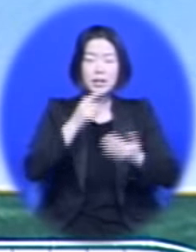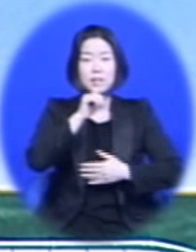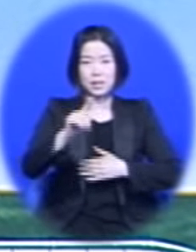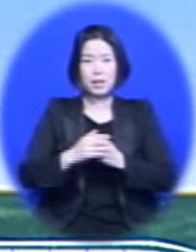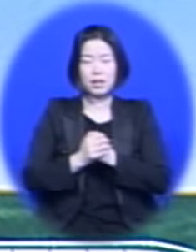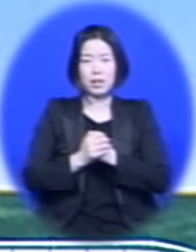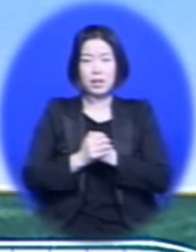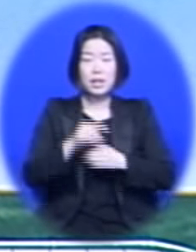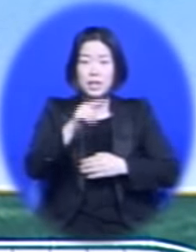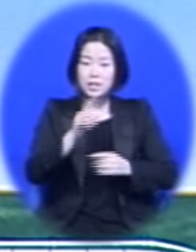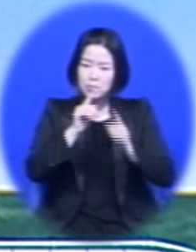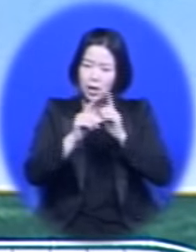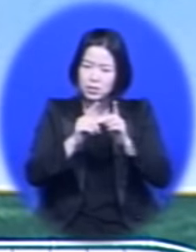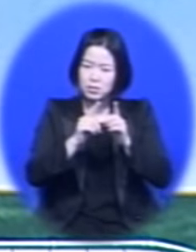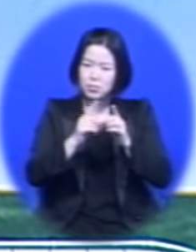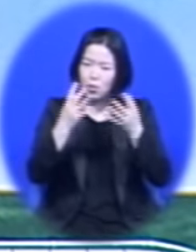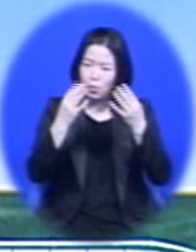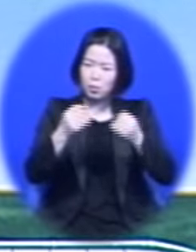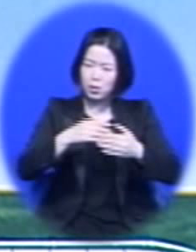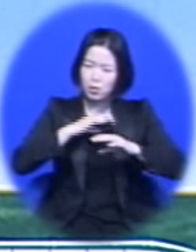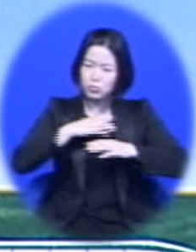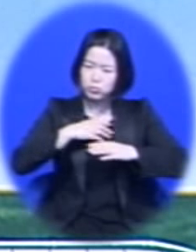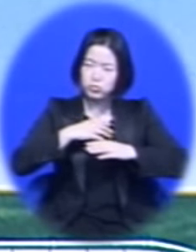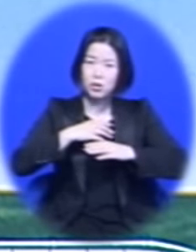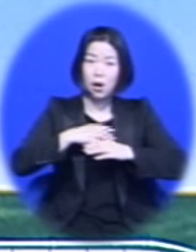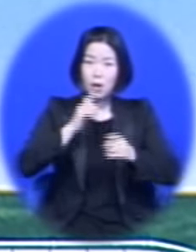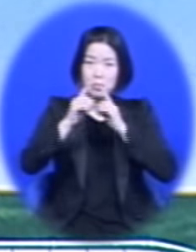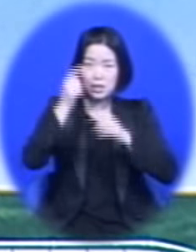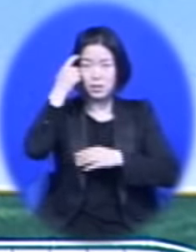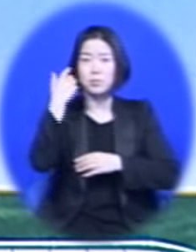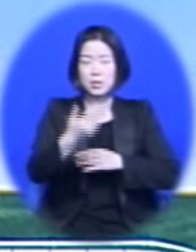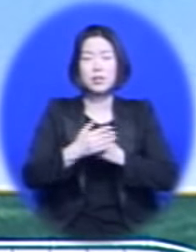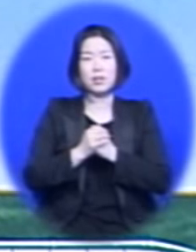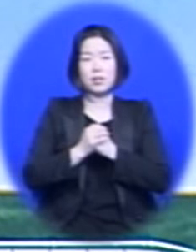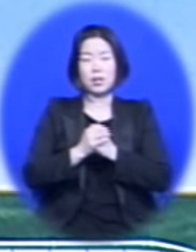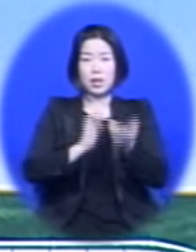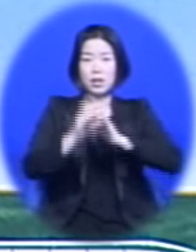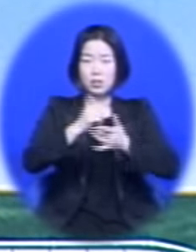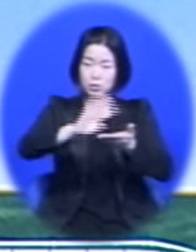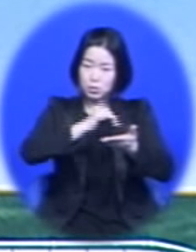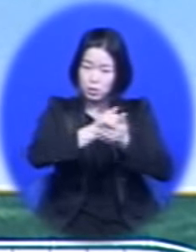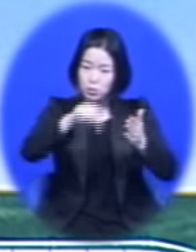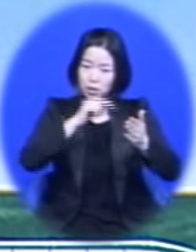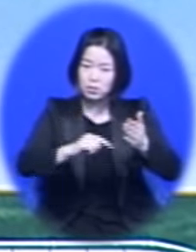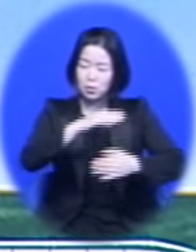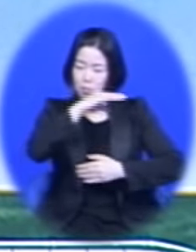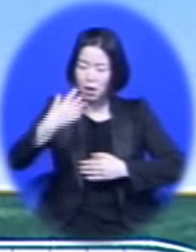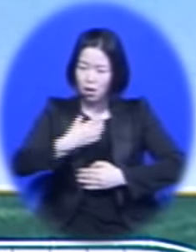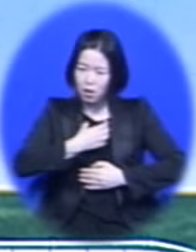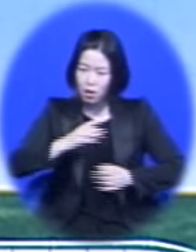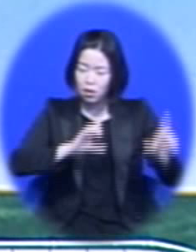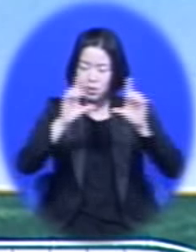여러분, 이 말씀이 얼마나 무서운 말씀입니까? 예수 그리스도 안에서 경건하게 살려고 하는